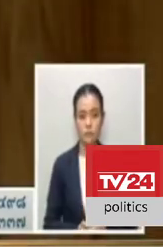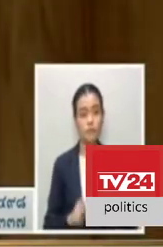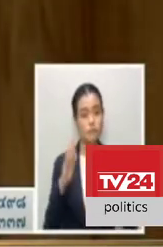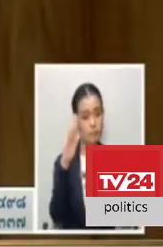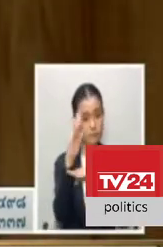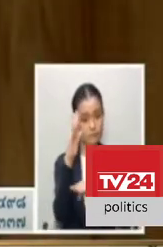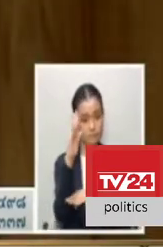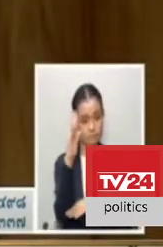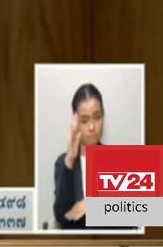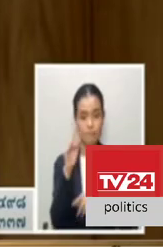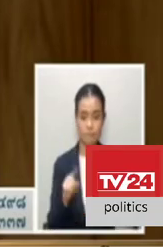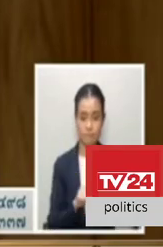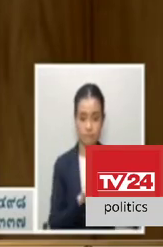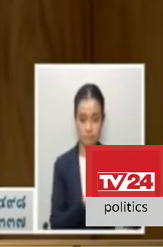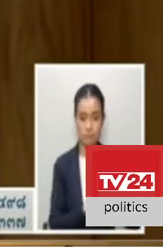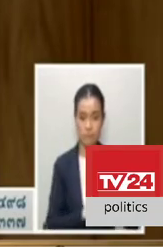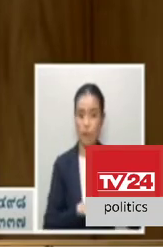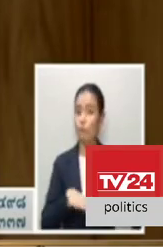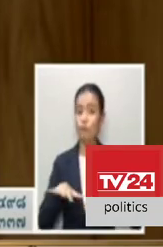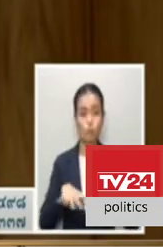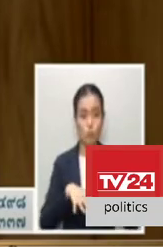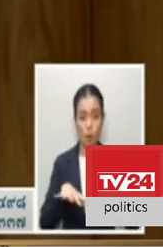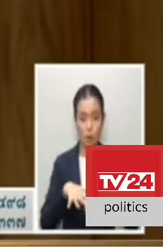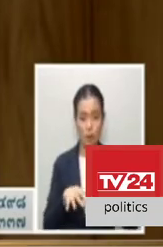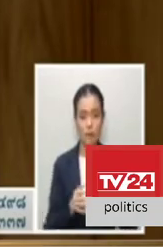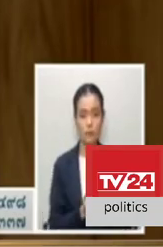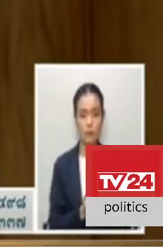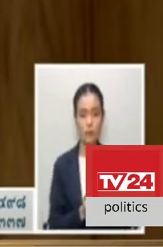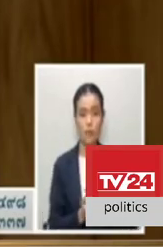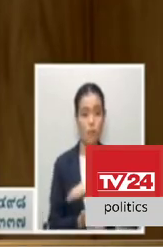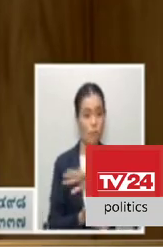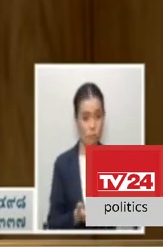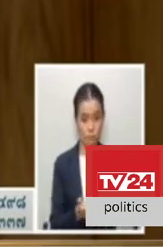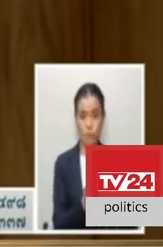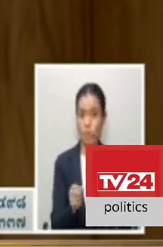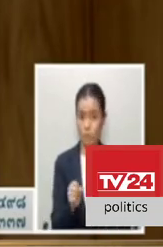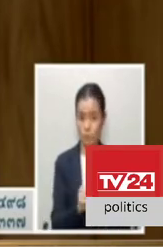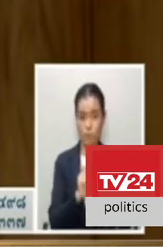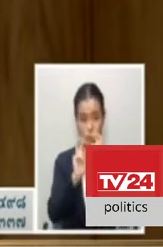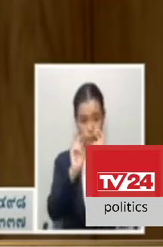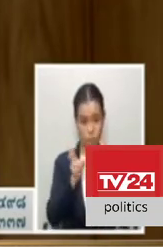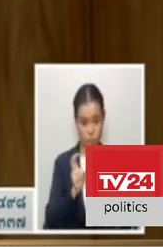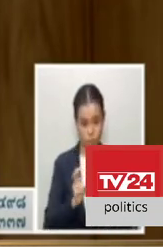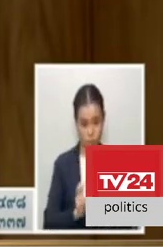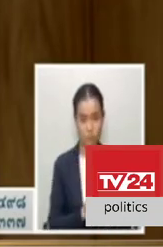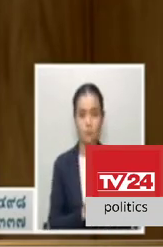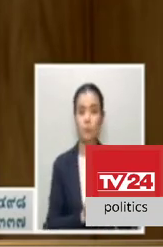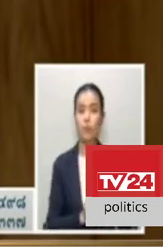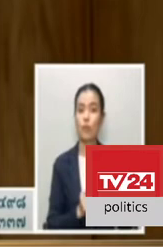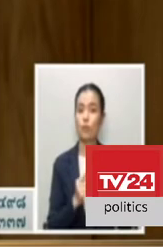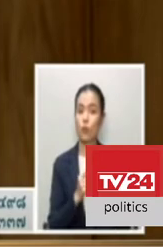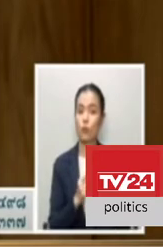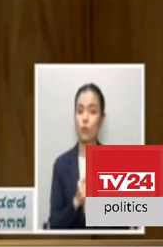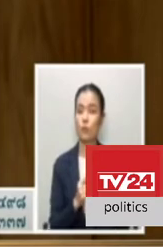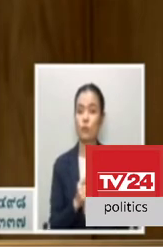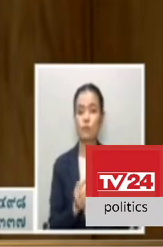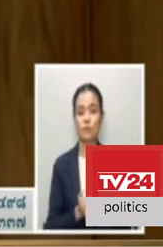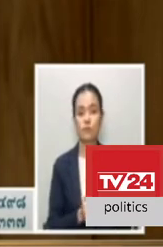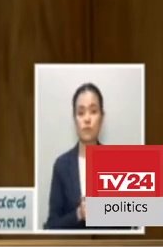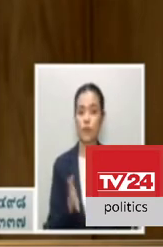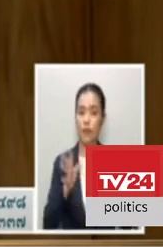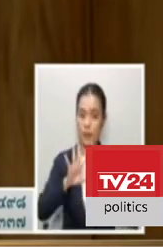การดังกล่าวเนี่ยโดยทั่วไปแล้วมันก็ครอบคลุมเกือบจะทุกเรื่องนะระหว่างทางอ